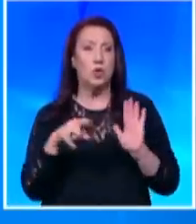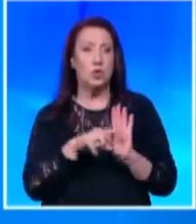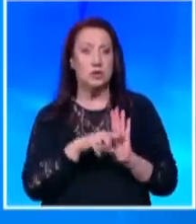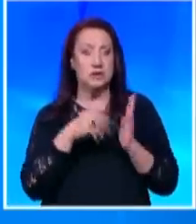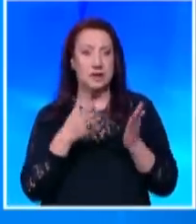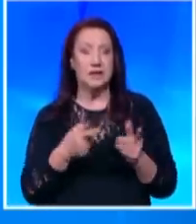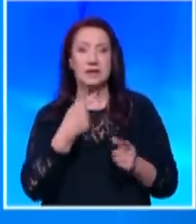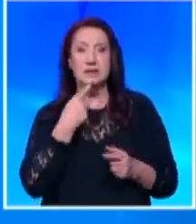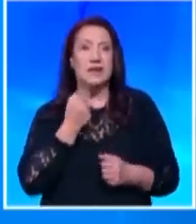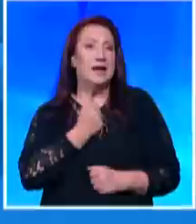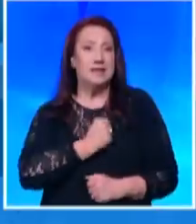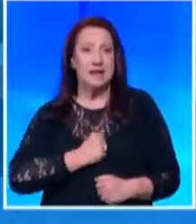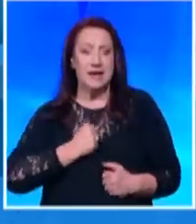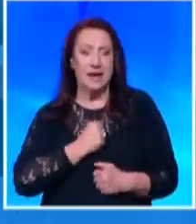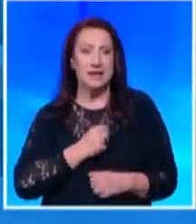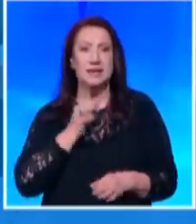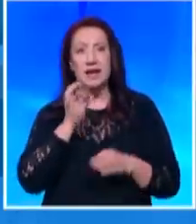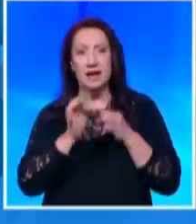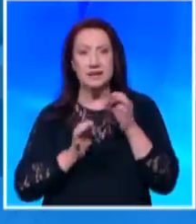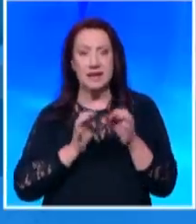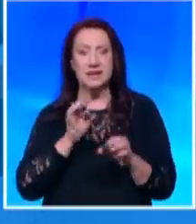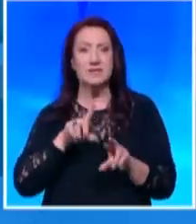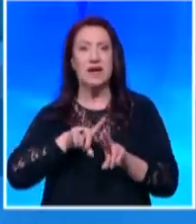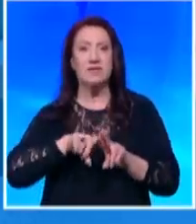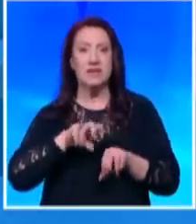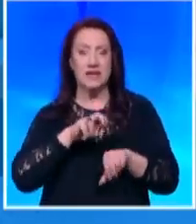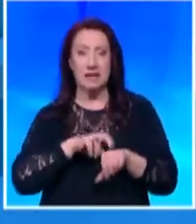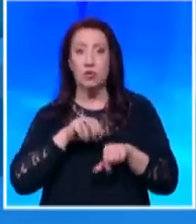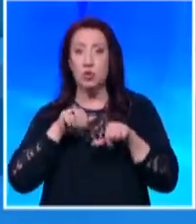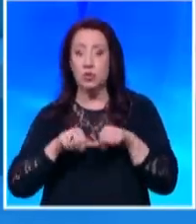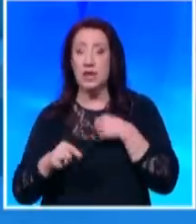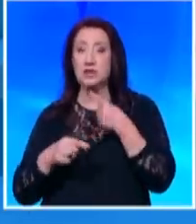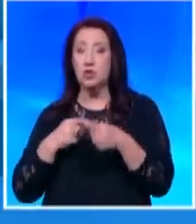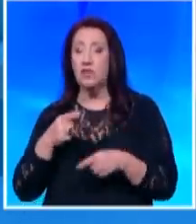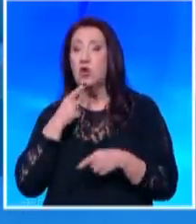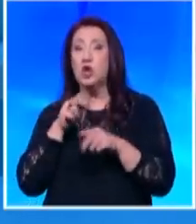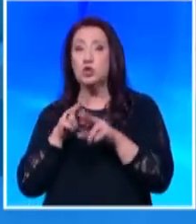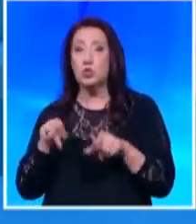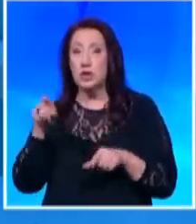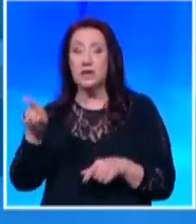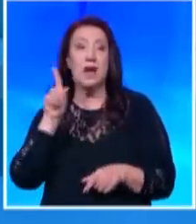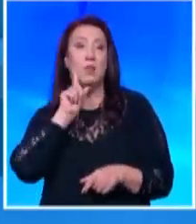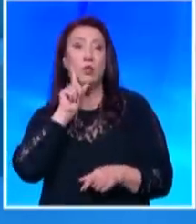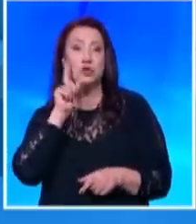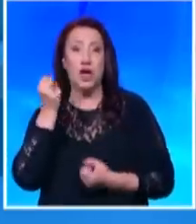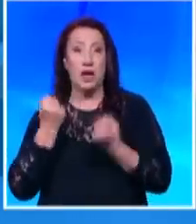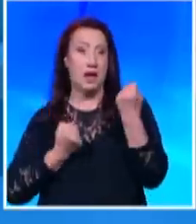на жертвите и на водача, разказва Иванина Драгнева, която днес разговаря и с родителите на задържания. Добър вечер!